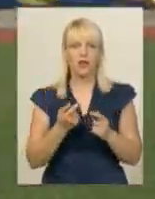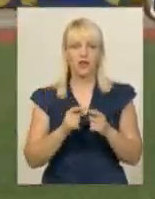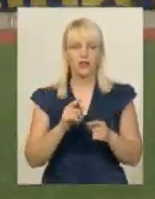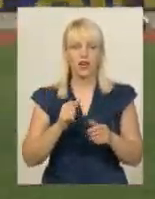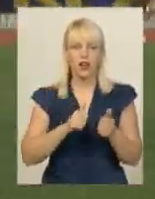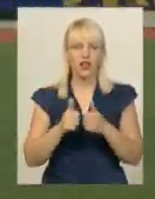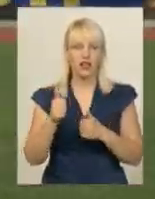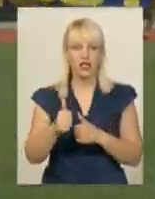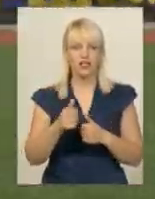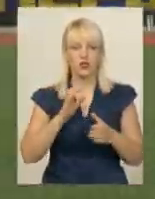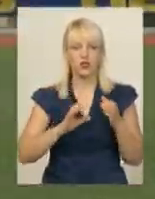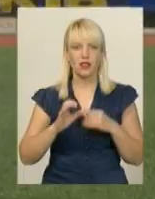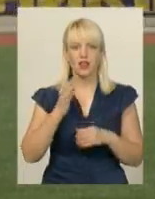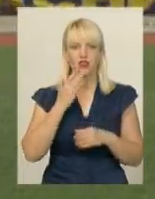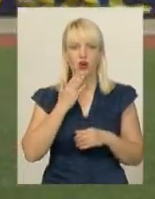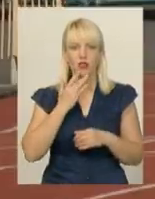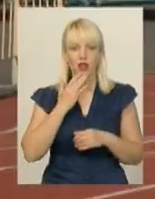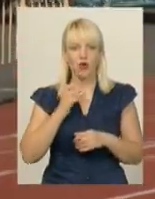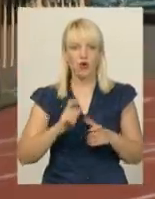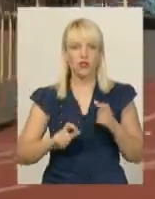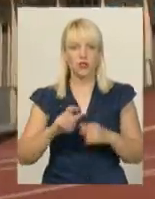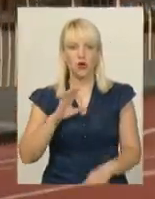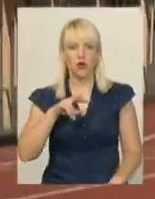Хмельницького національного університету Віталій Олійник.